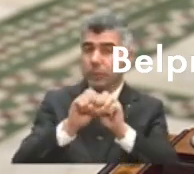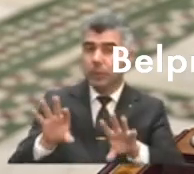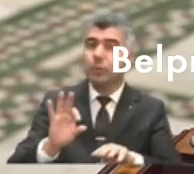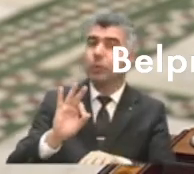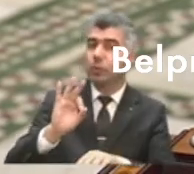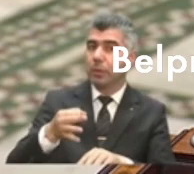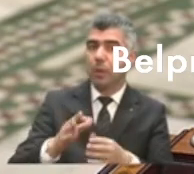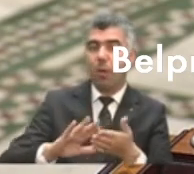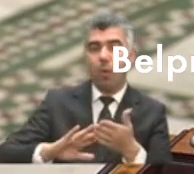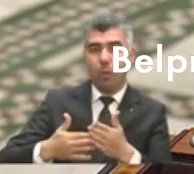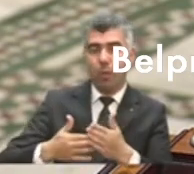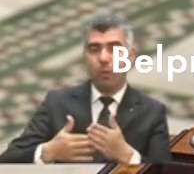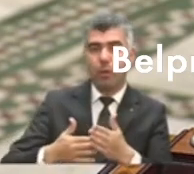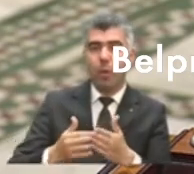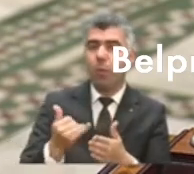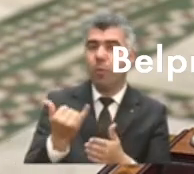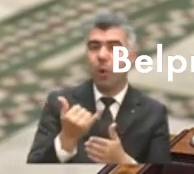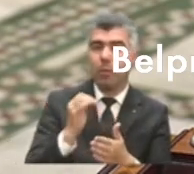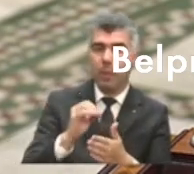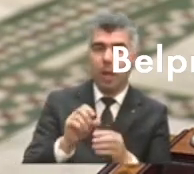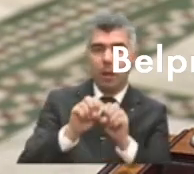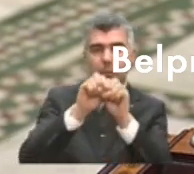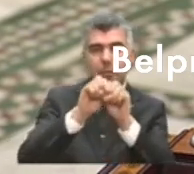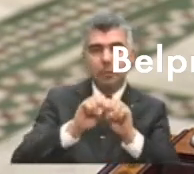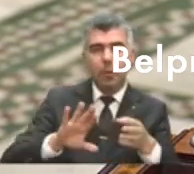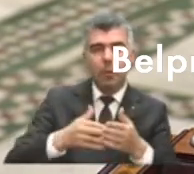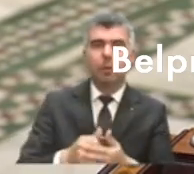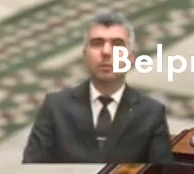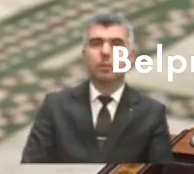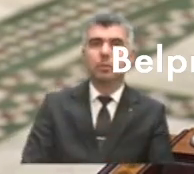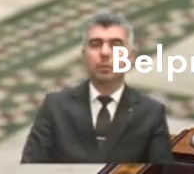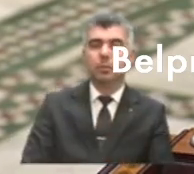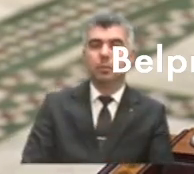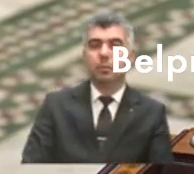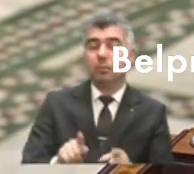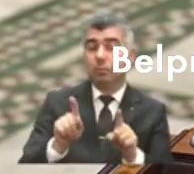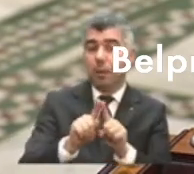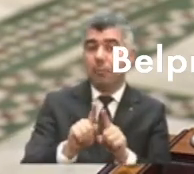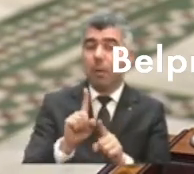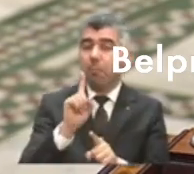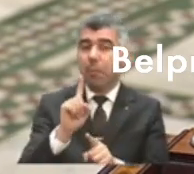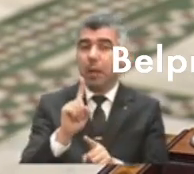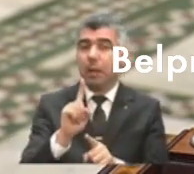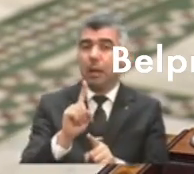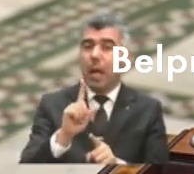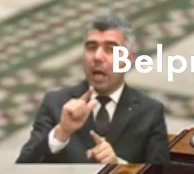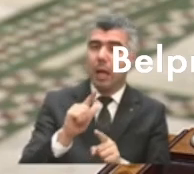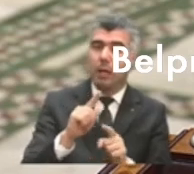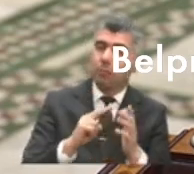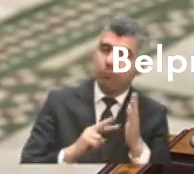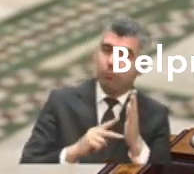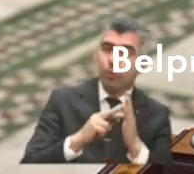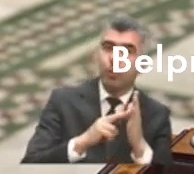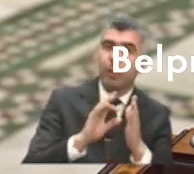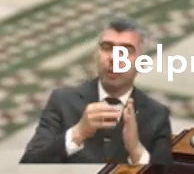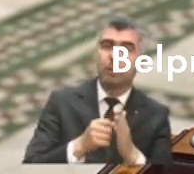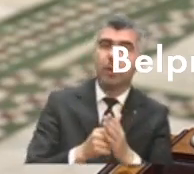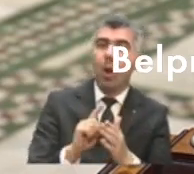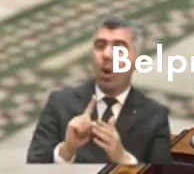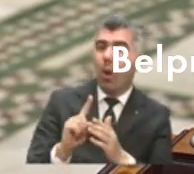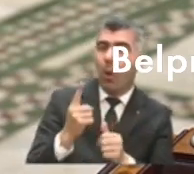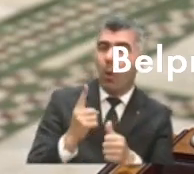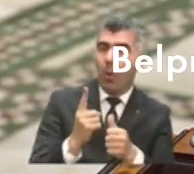الصحيه. الهدف المنشود هو اليونيفرساليتي، هذا هو الهدف المنشود، ولكن خاص كاين المراحل اللي كندوزو منها. كنمشيو